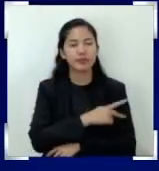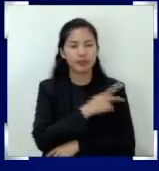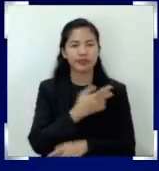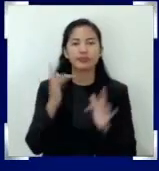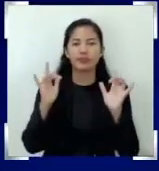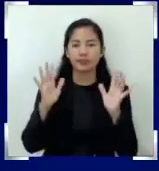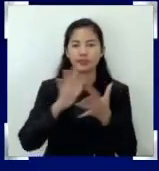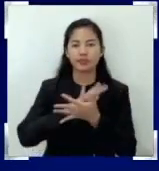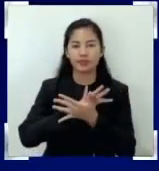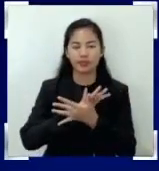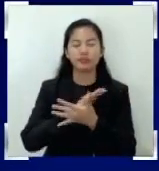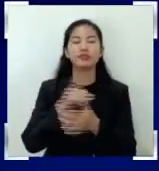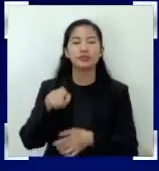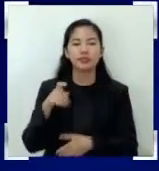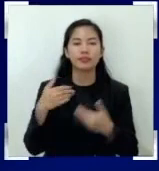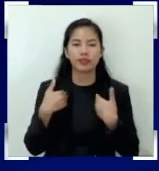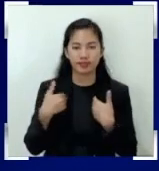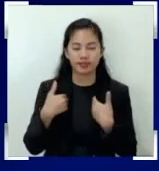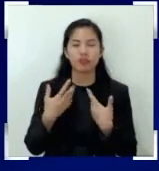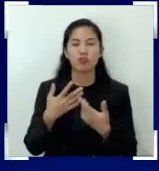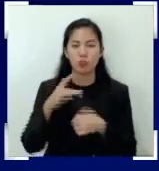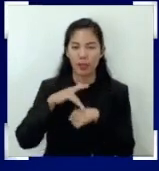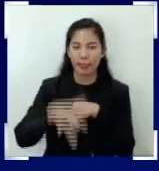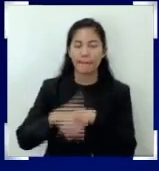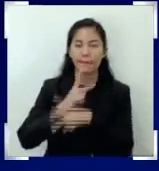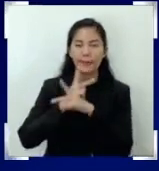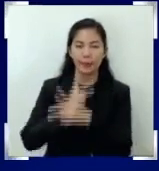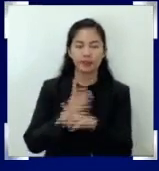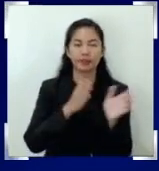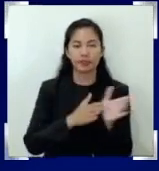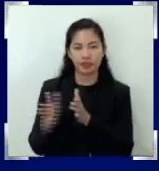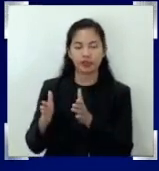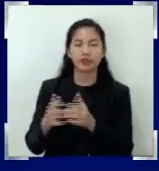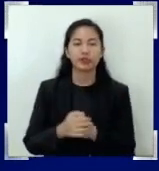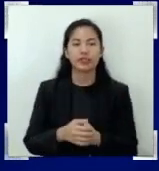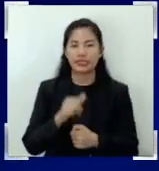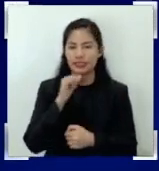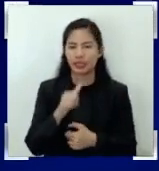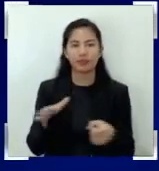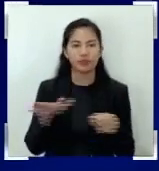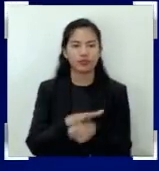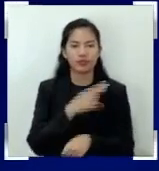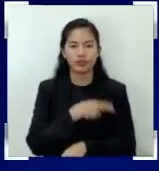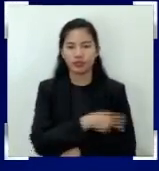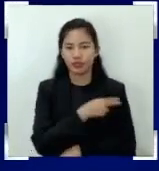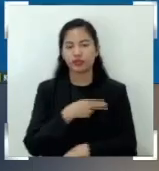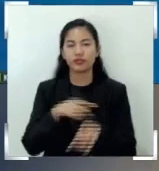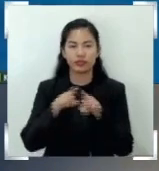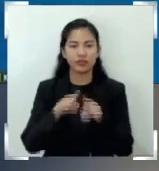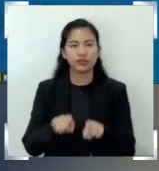gumawa ng agarang preventive measures ang pamahalaan para maiwasan ang pagkapuno ng mga ospital at healthcare facilities sa